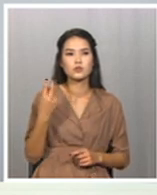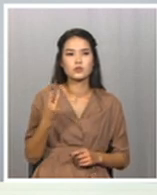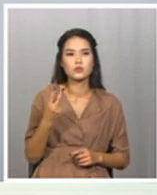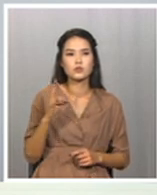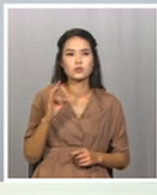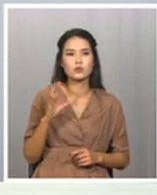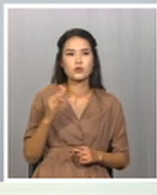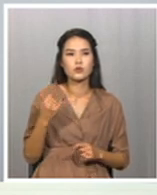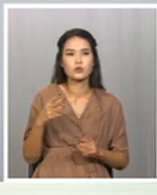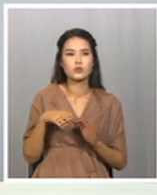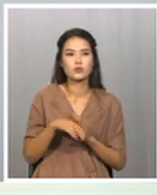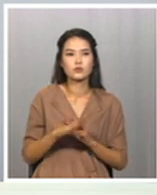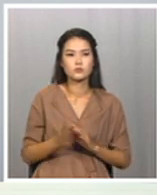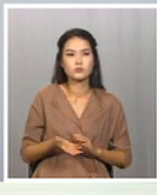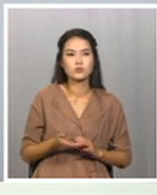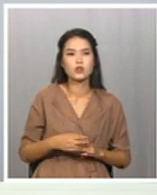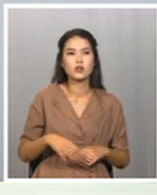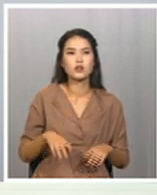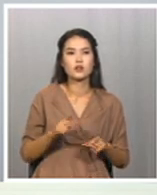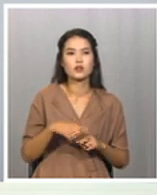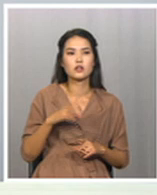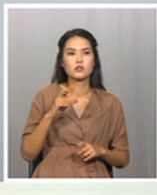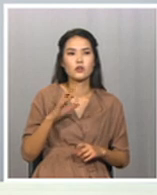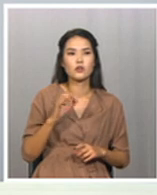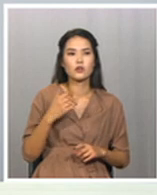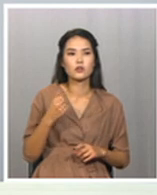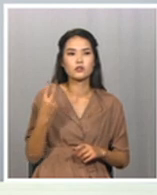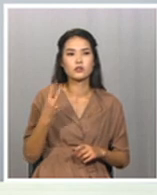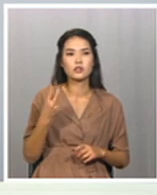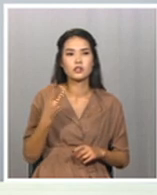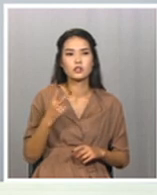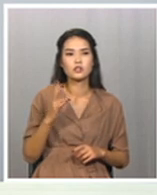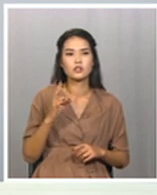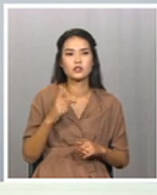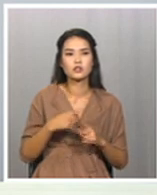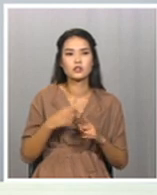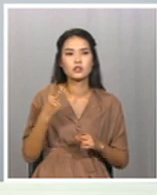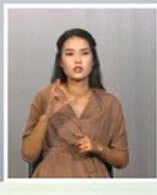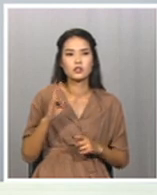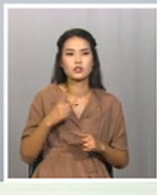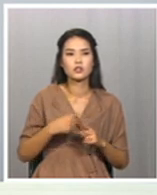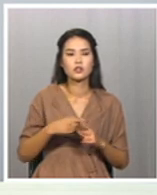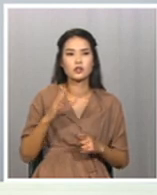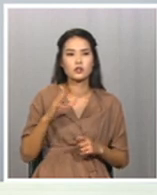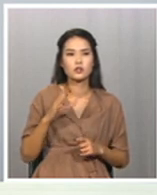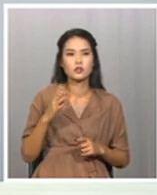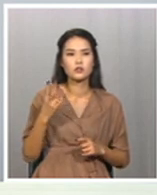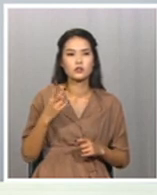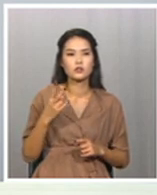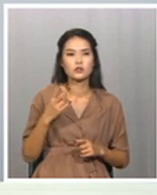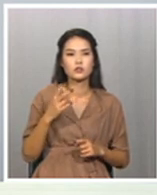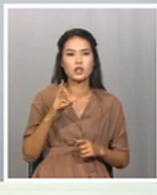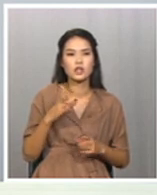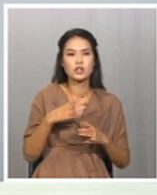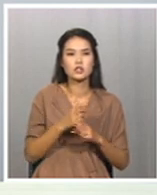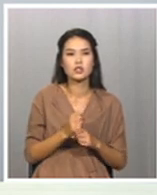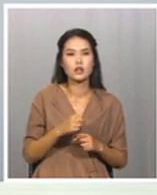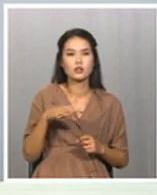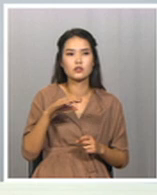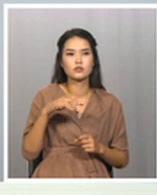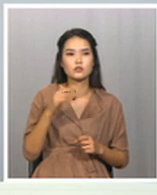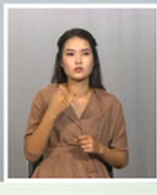сульфаты түзілді. Бұл молекулалық теңдеу, екіншісінде толық иондық теңдеу, үшіншісі қысқартылған иондық